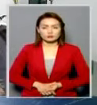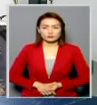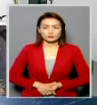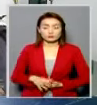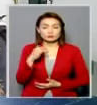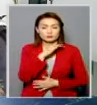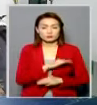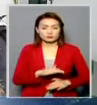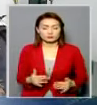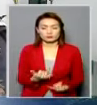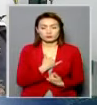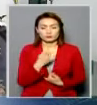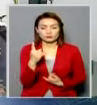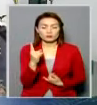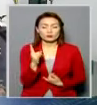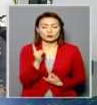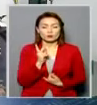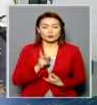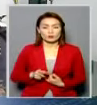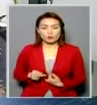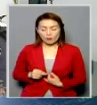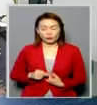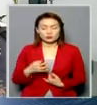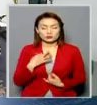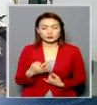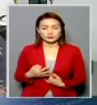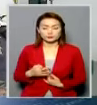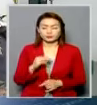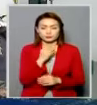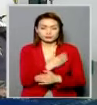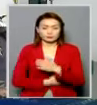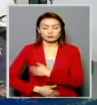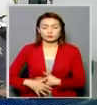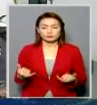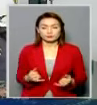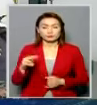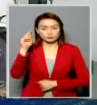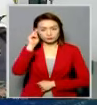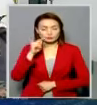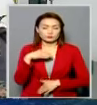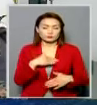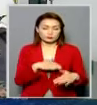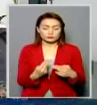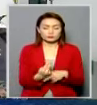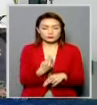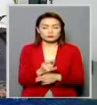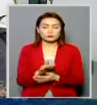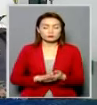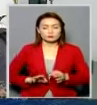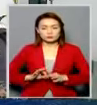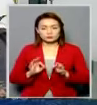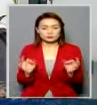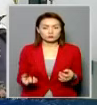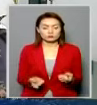Я многодетная мама, один ребенок особенный. Приезжая в удобное для меня время, здесь я научилась немного шить. Раньше я таким делом